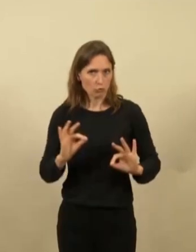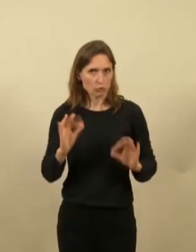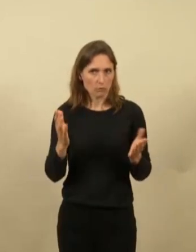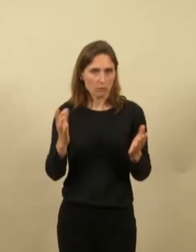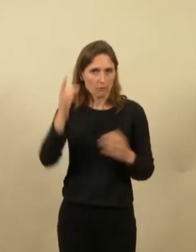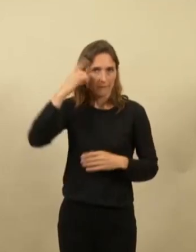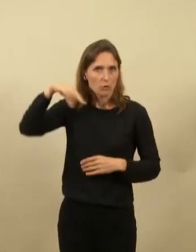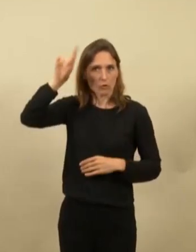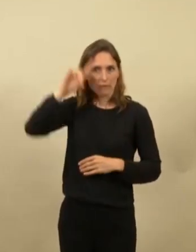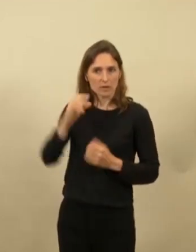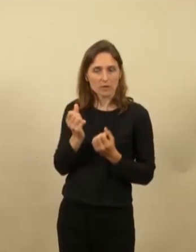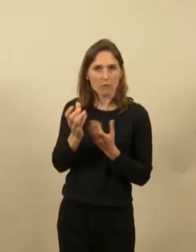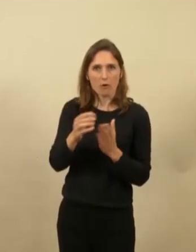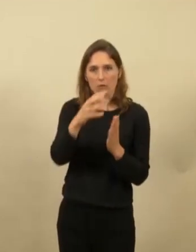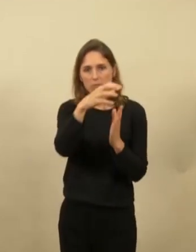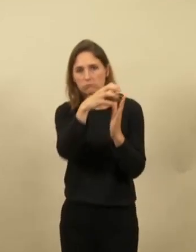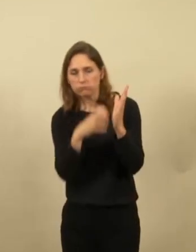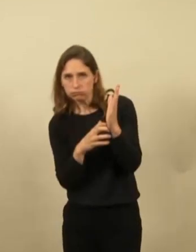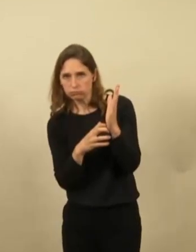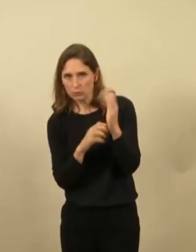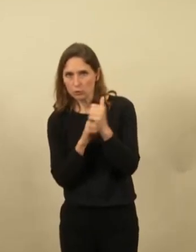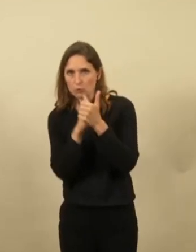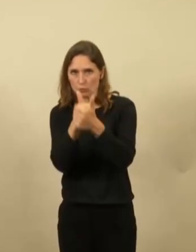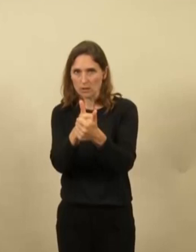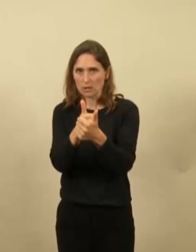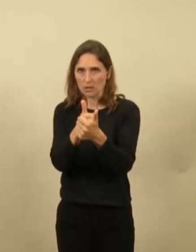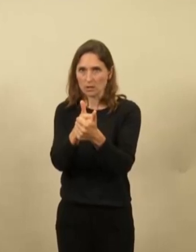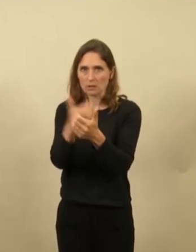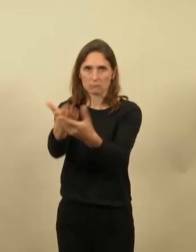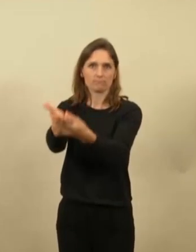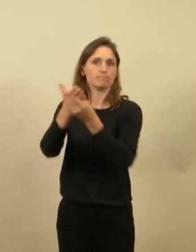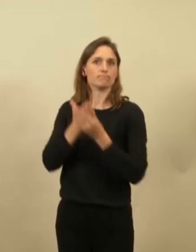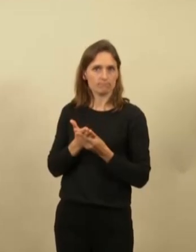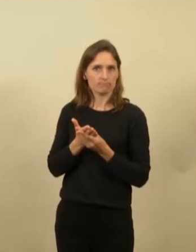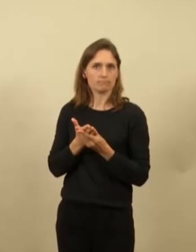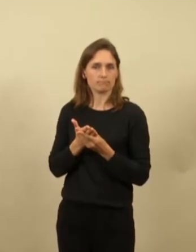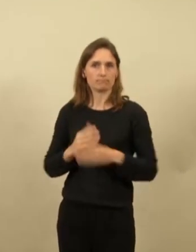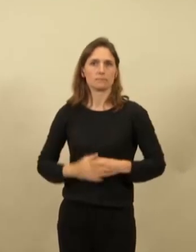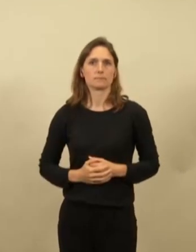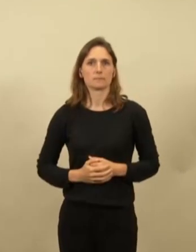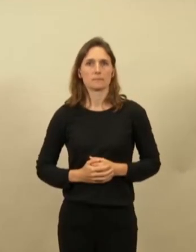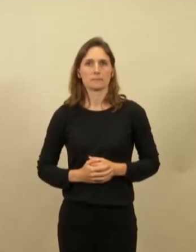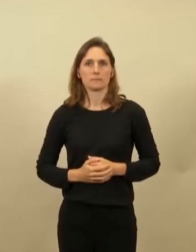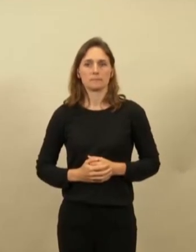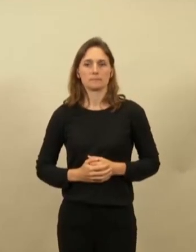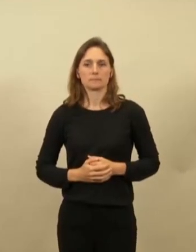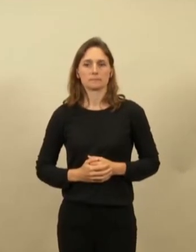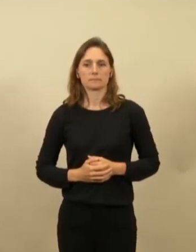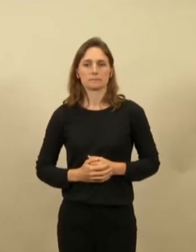qui a conduit à la rédaction de ce texte est bien fidèle à ce qui nous a été transmis en amont de ce conseil municipal